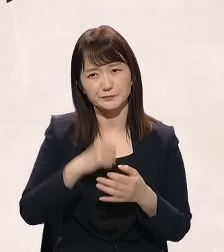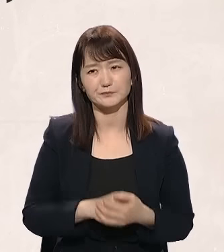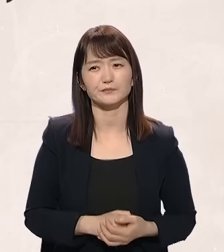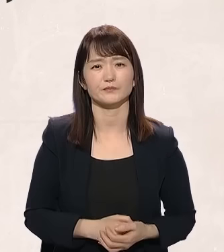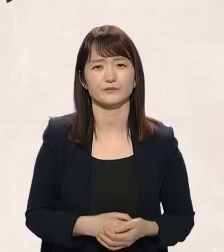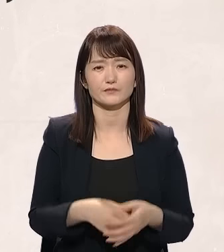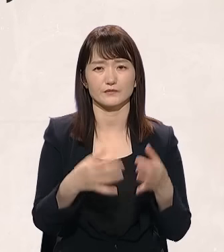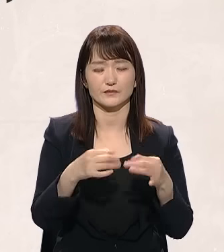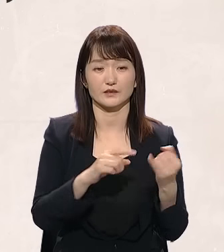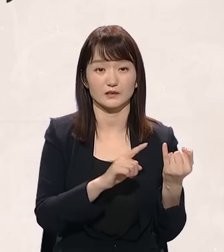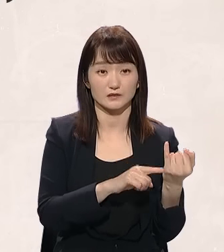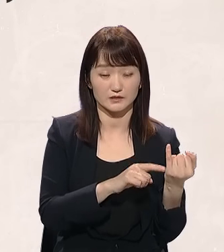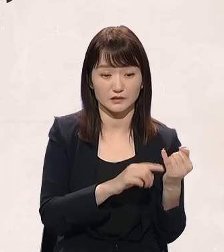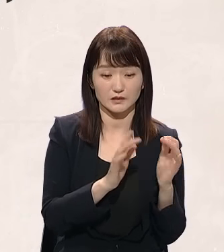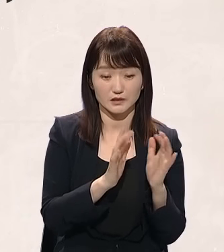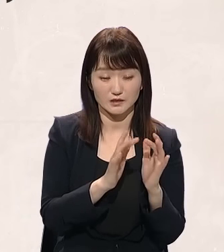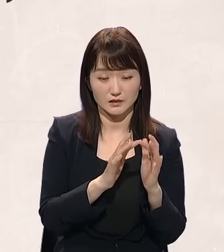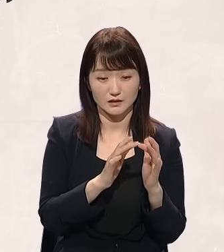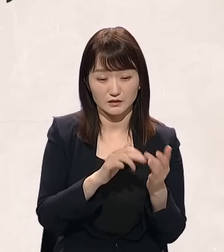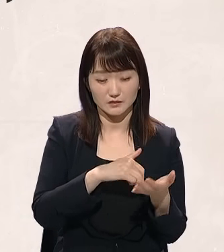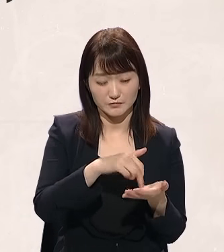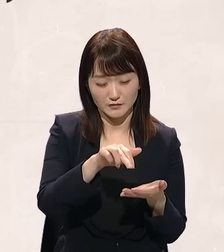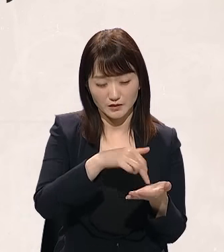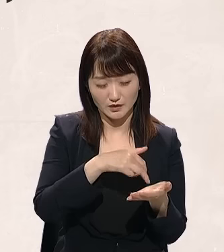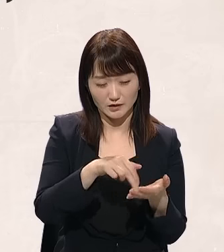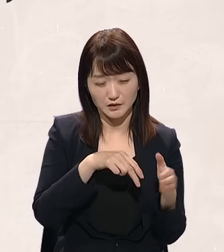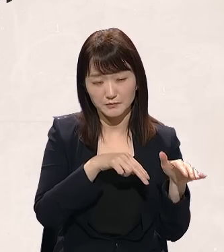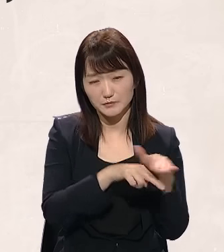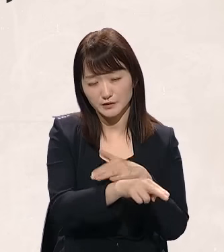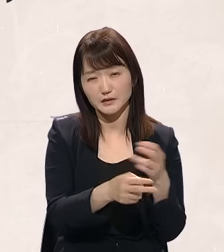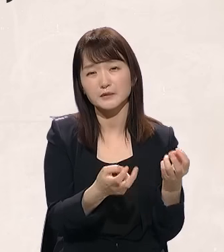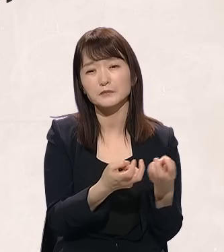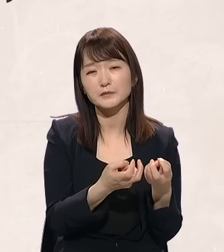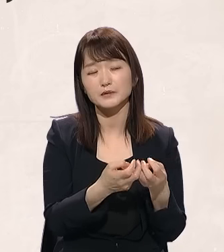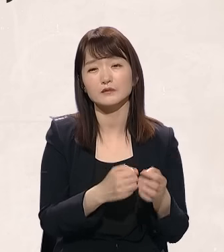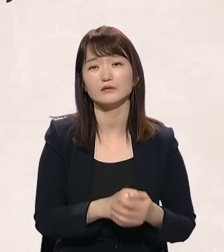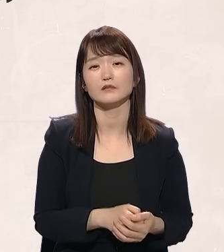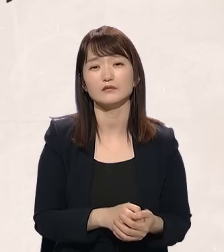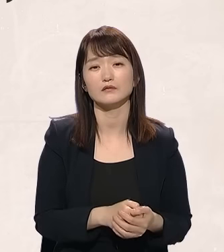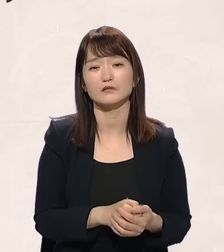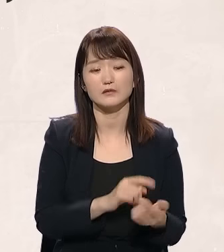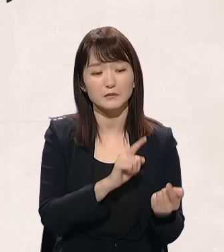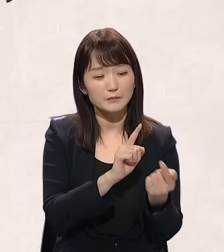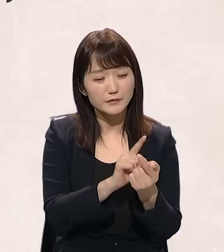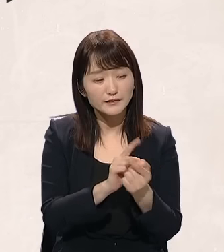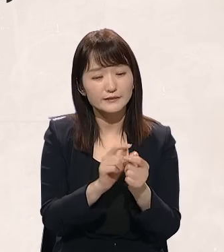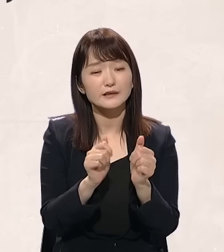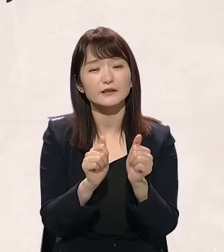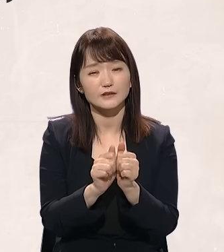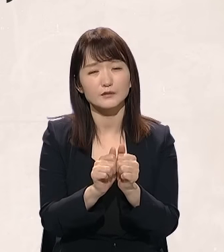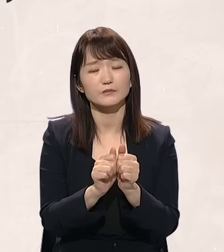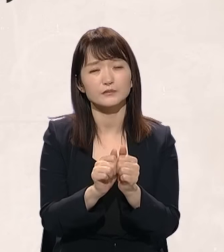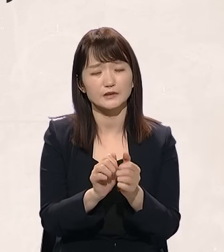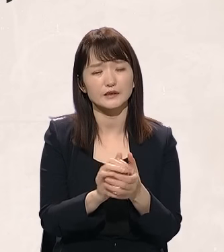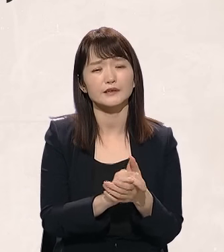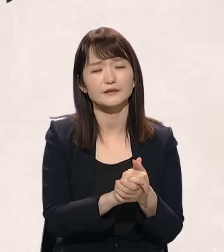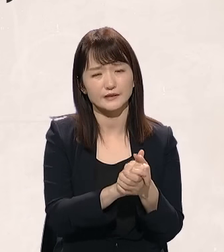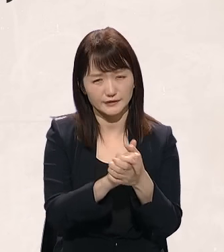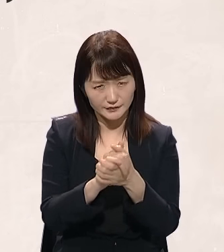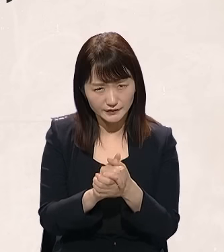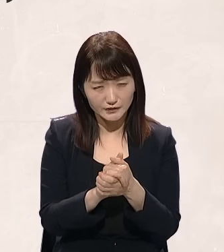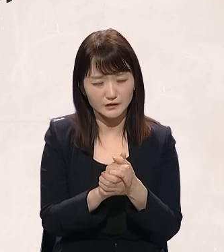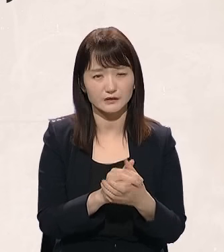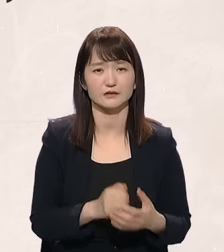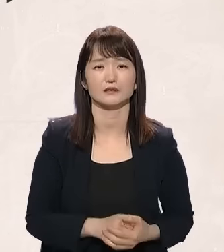채팅하는 것이 상당히 그 유일한 피난처 있는데 사실 거기서 만나는 남자들이 다 다정할 수밖에 없죠 그중에 이제 한 명이